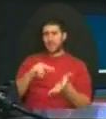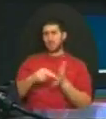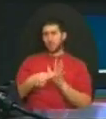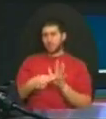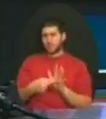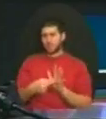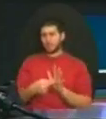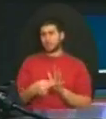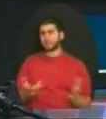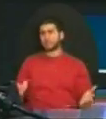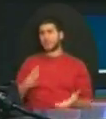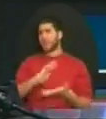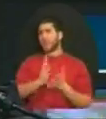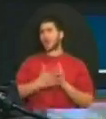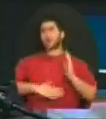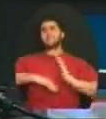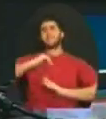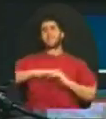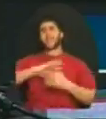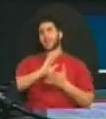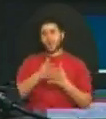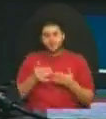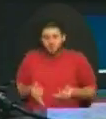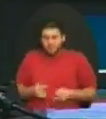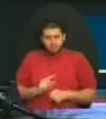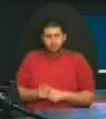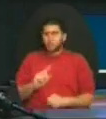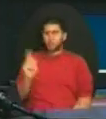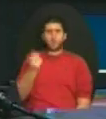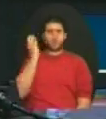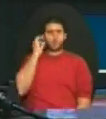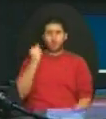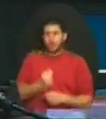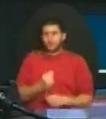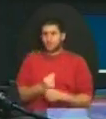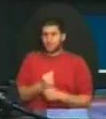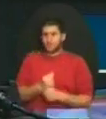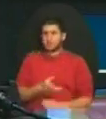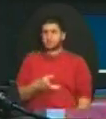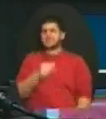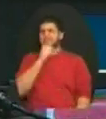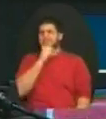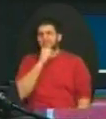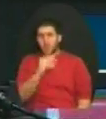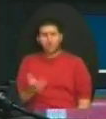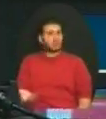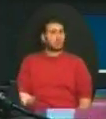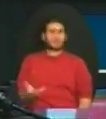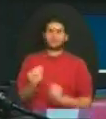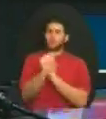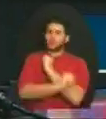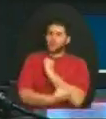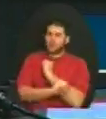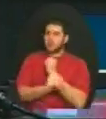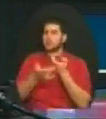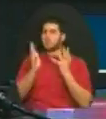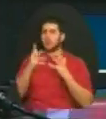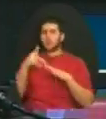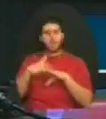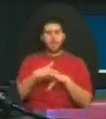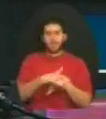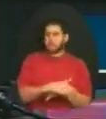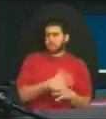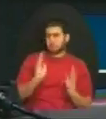התוכנית. הכל בבנייה, הכל מהיום להיום. כולנו נשים עובדות, סבתות, סטודנטיות מאוד מאוד